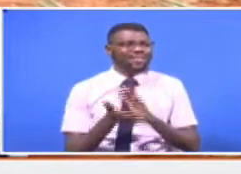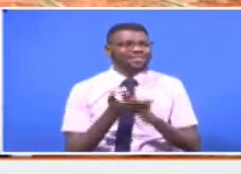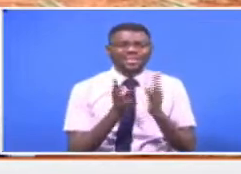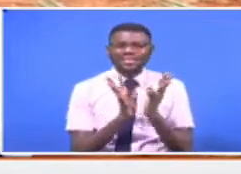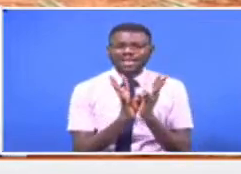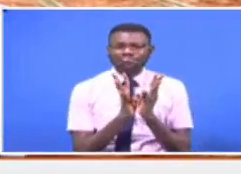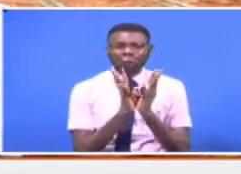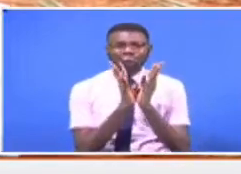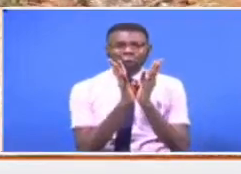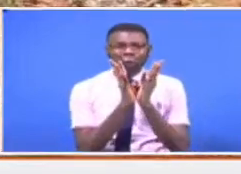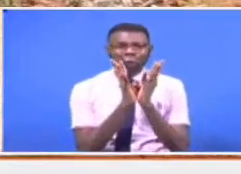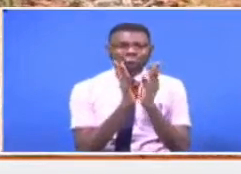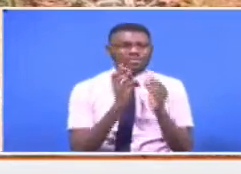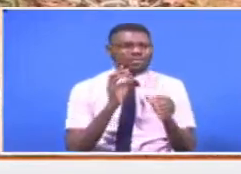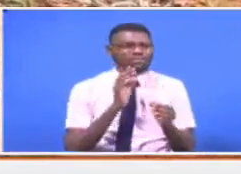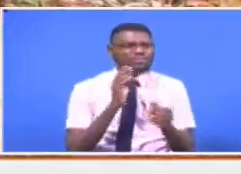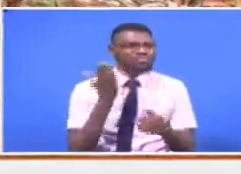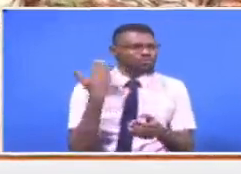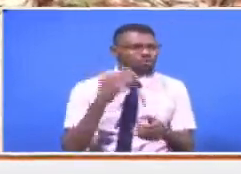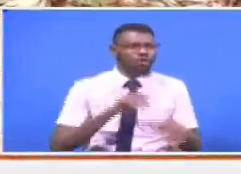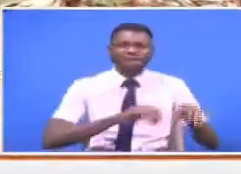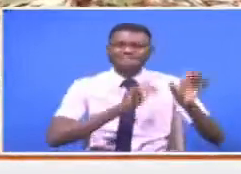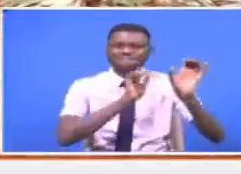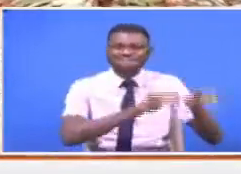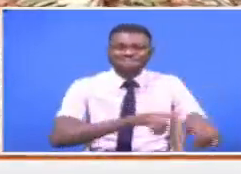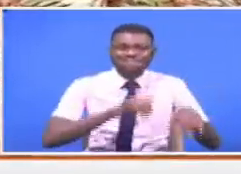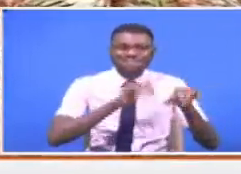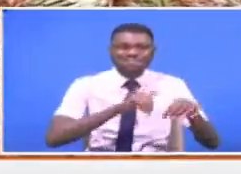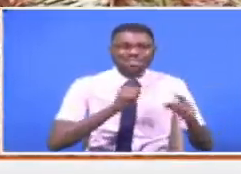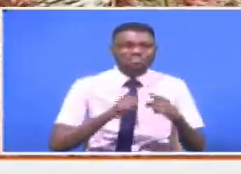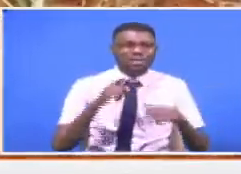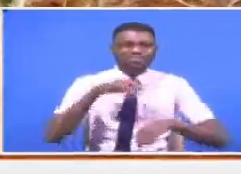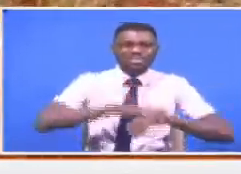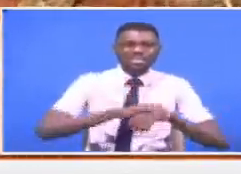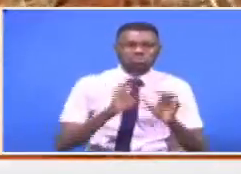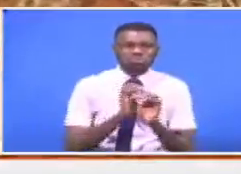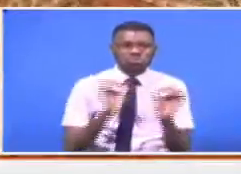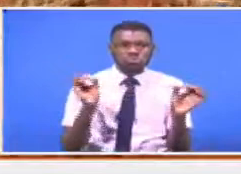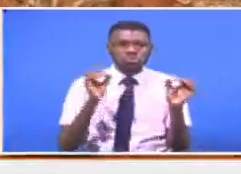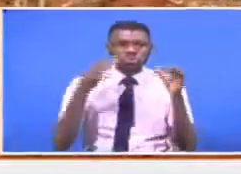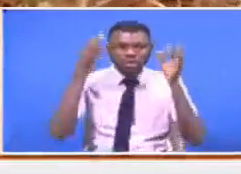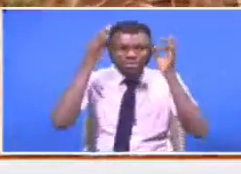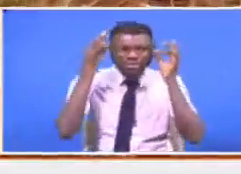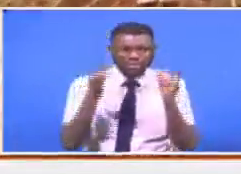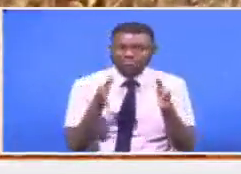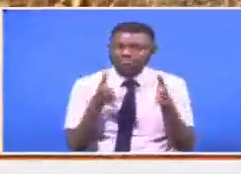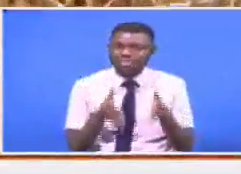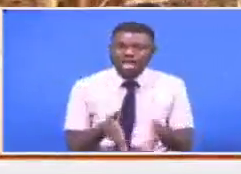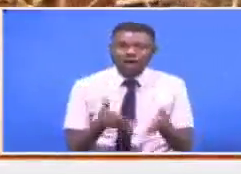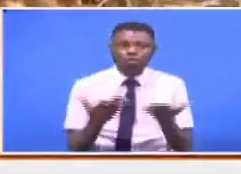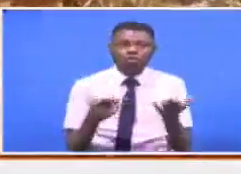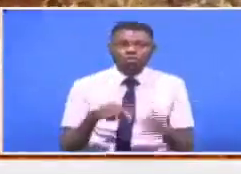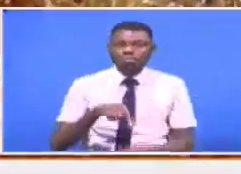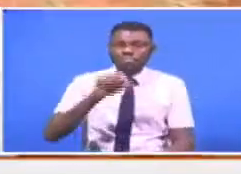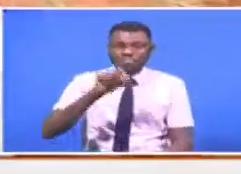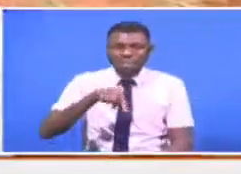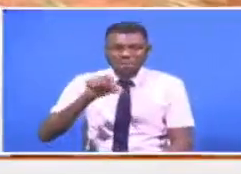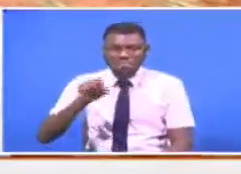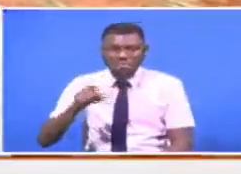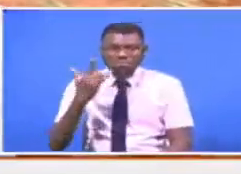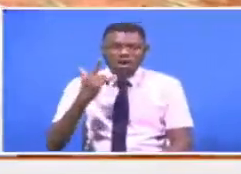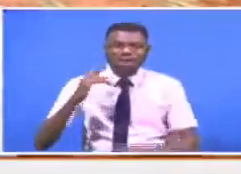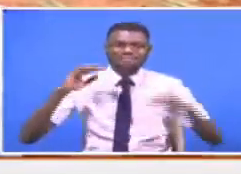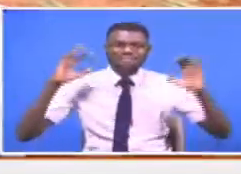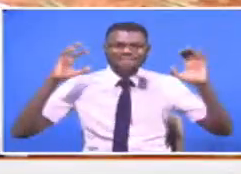shamba ililimwa lakina kuna kitu ilivunwa hapa mali tukamua sasa tueke makonge mana makonge na itajitumvua chache